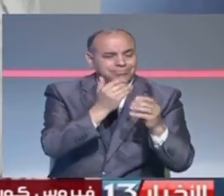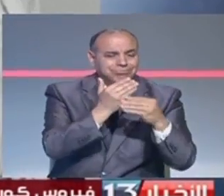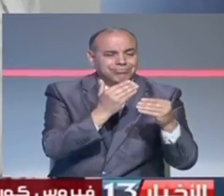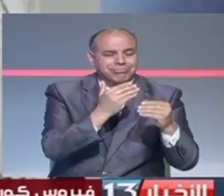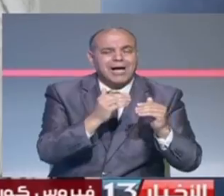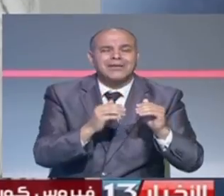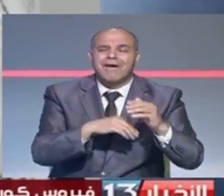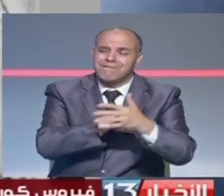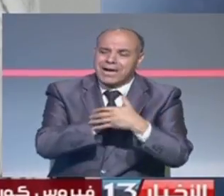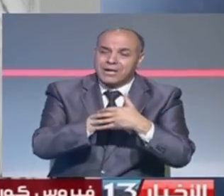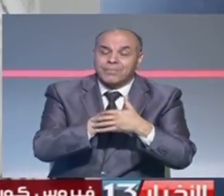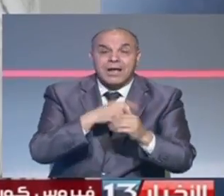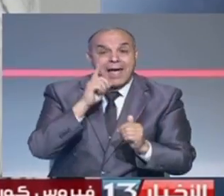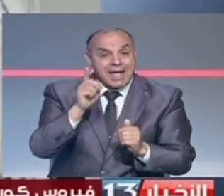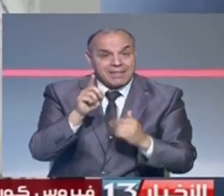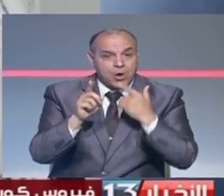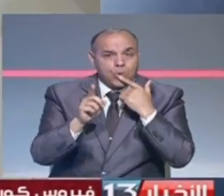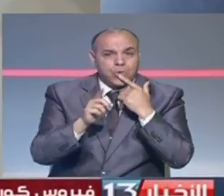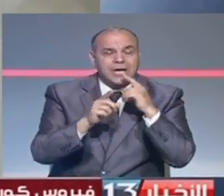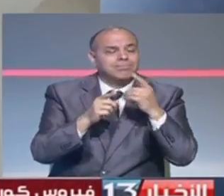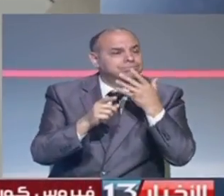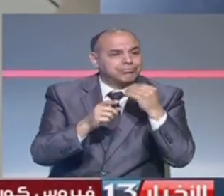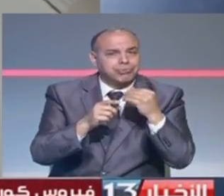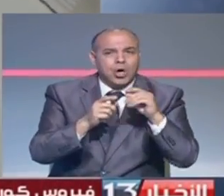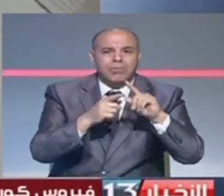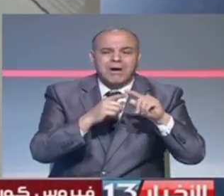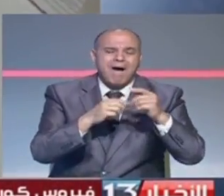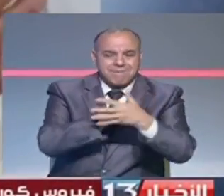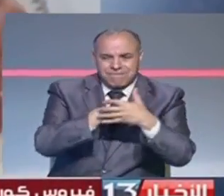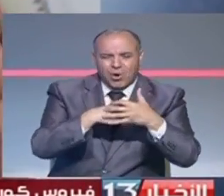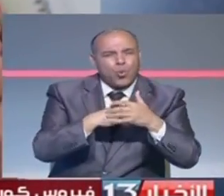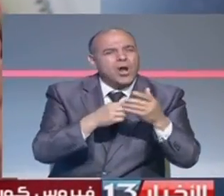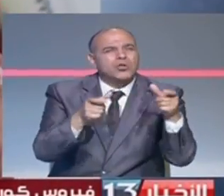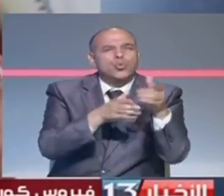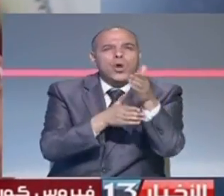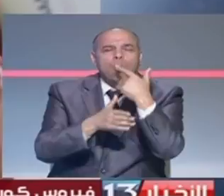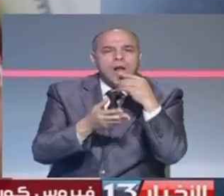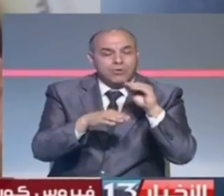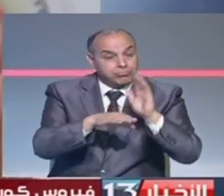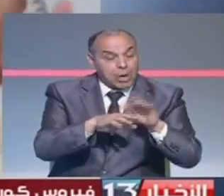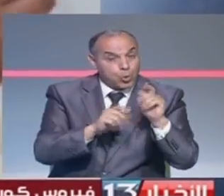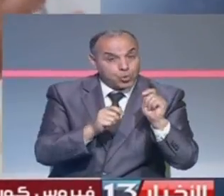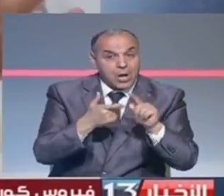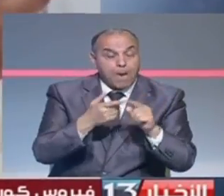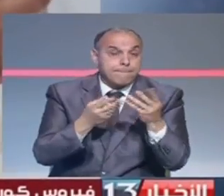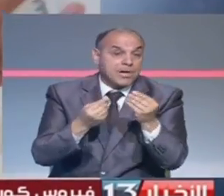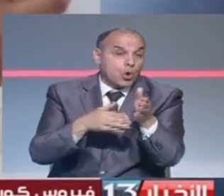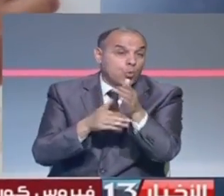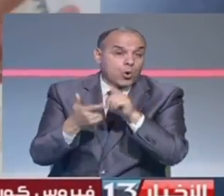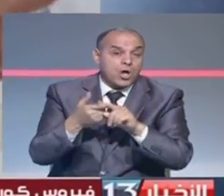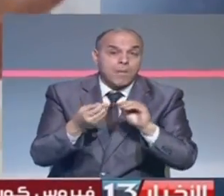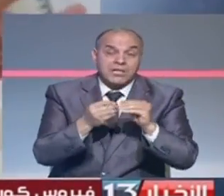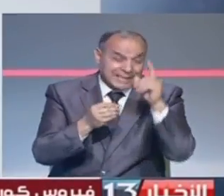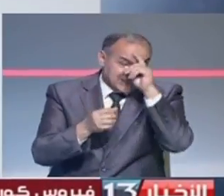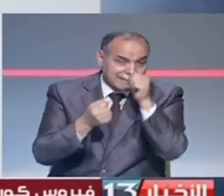الناميه وان لا يقتصر هذا التجميد على الدول الاشد فقرا محذرا من ان دول كثيره تواجه